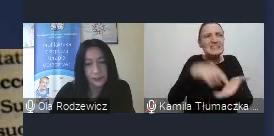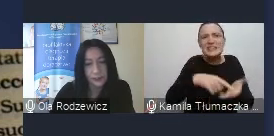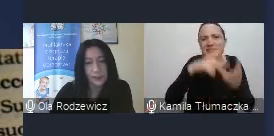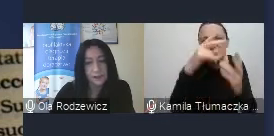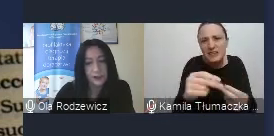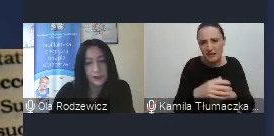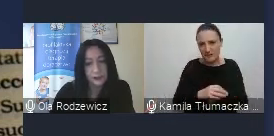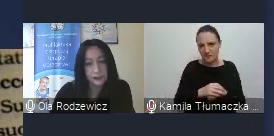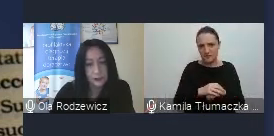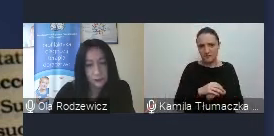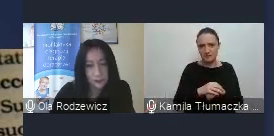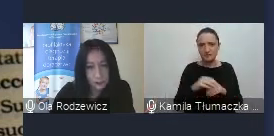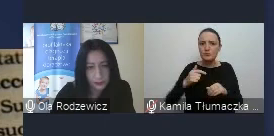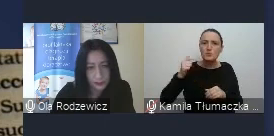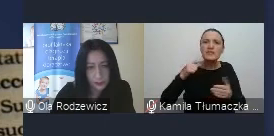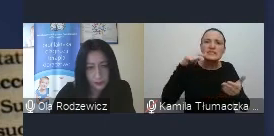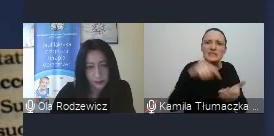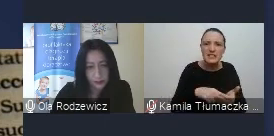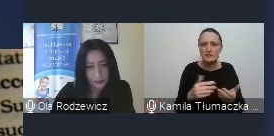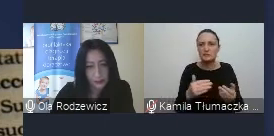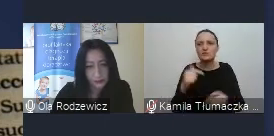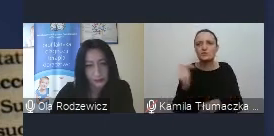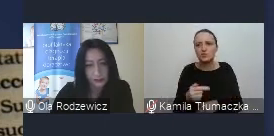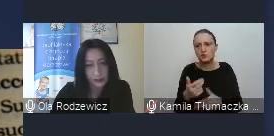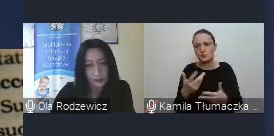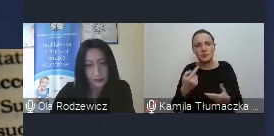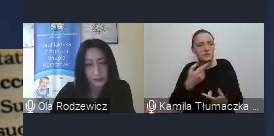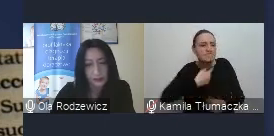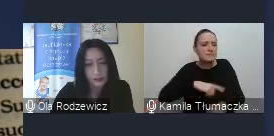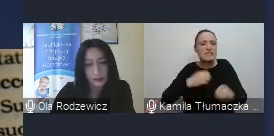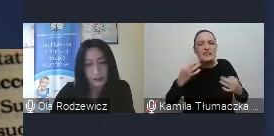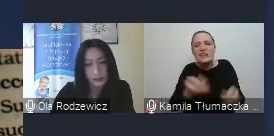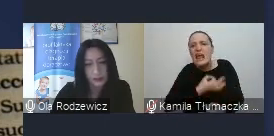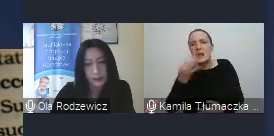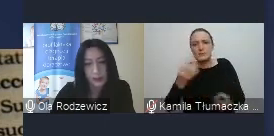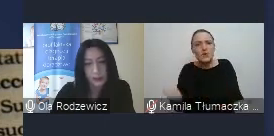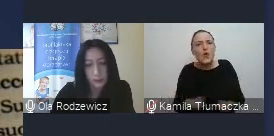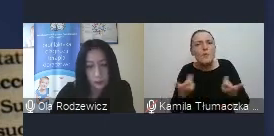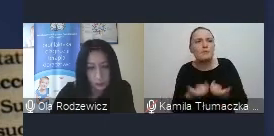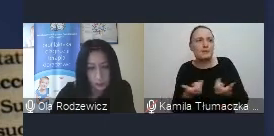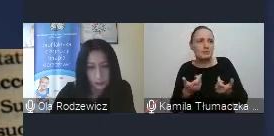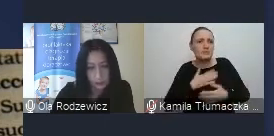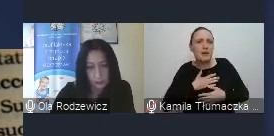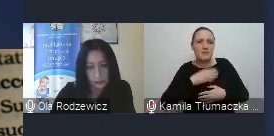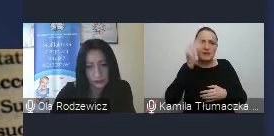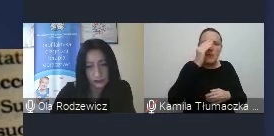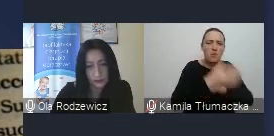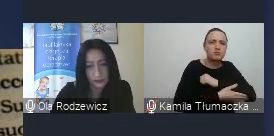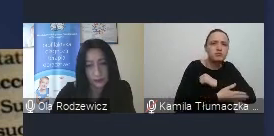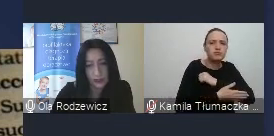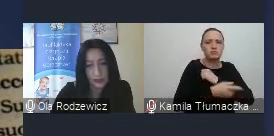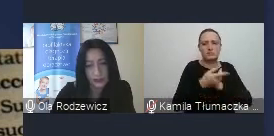Zakładajmy, że to, co robimy z człowiekiem, robimy najlepiej, jak potrafimy, za pomocą dostępnych, naukowo